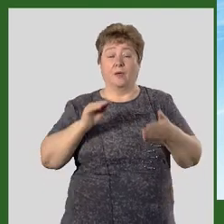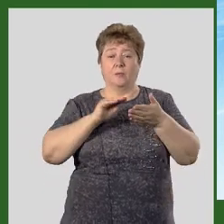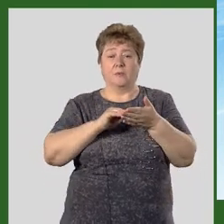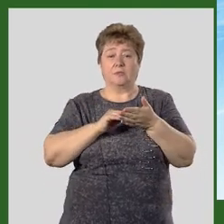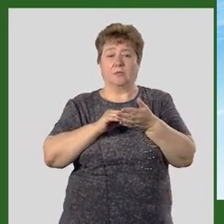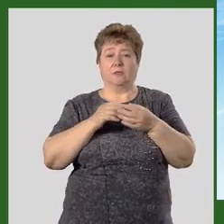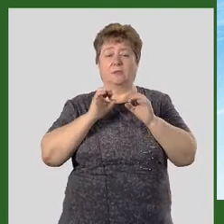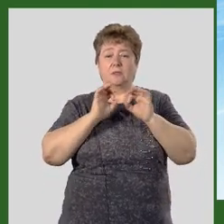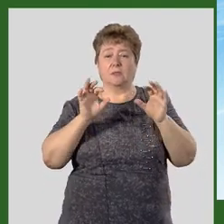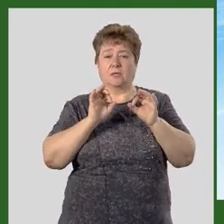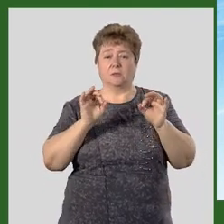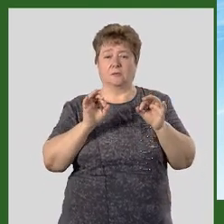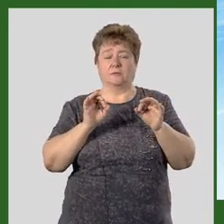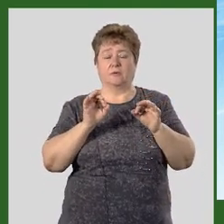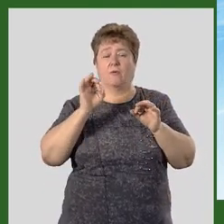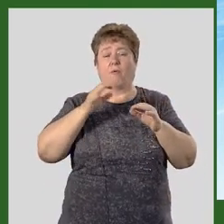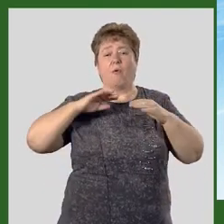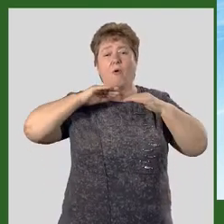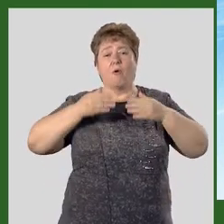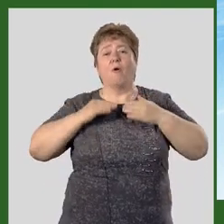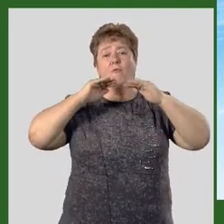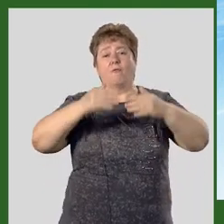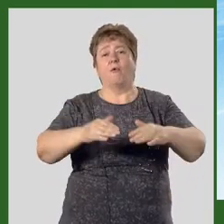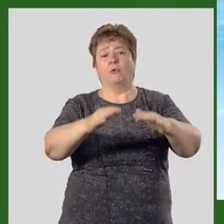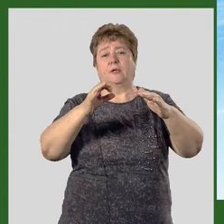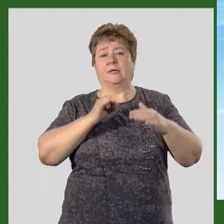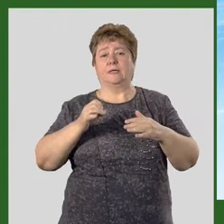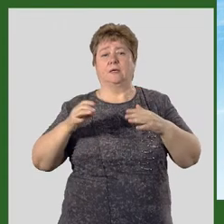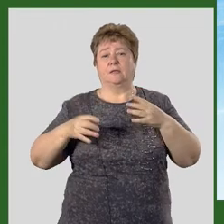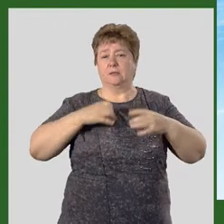Чаще они рассказывают о волнах и штормах.